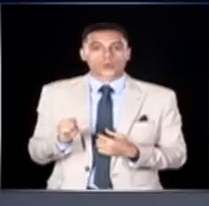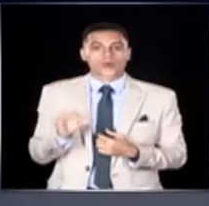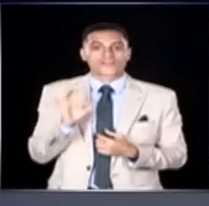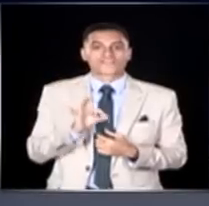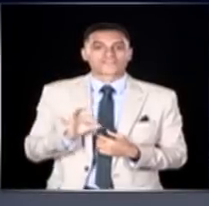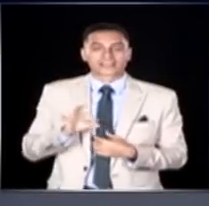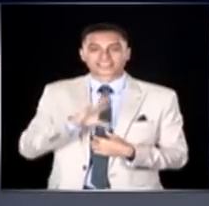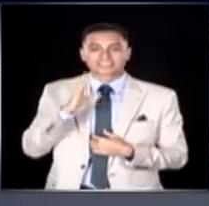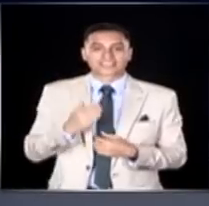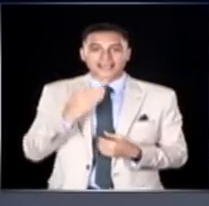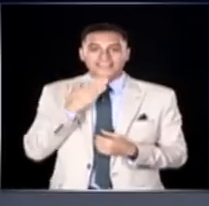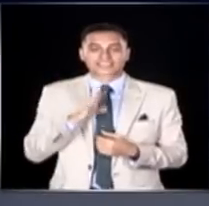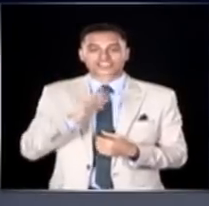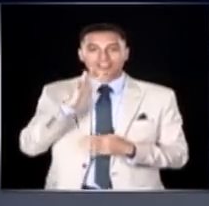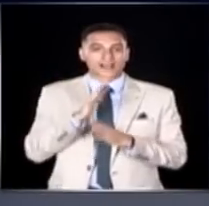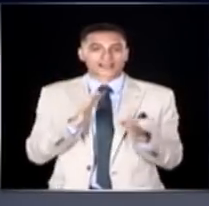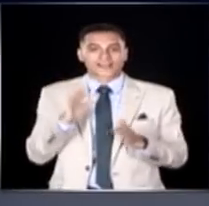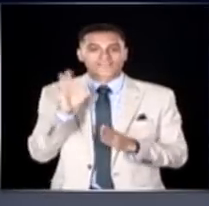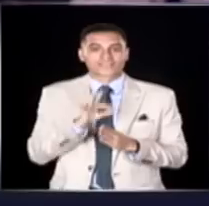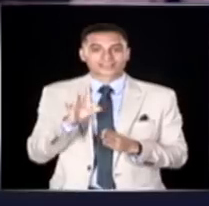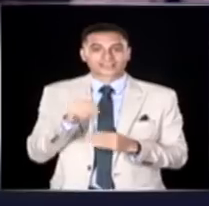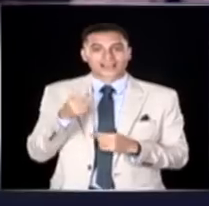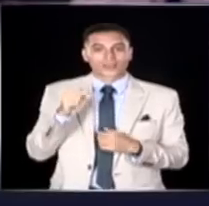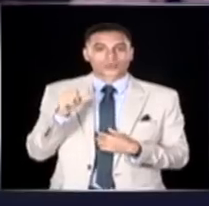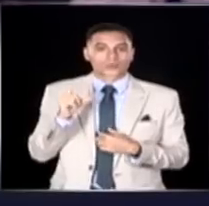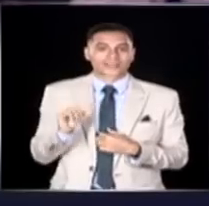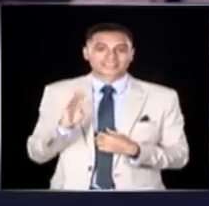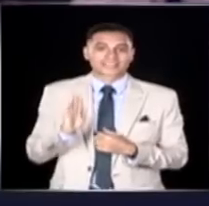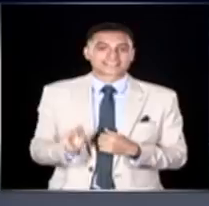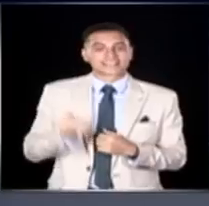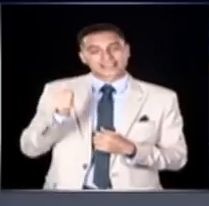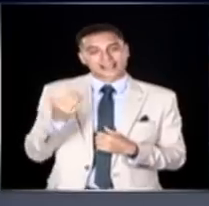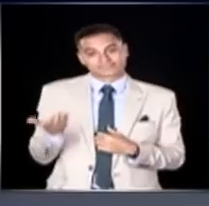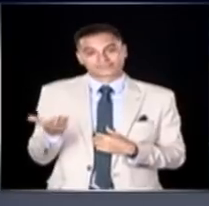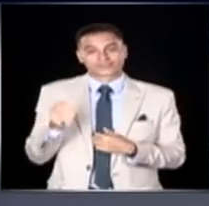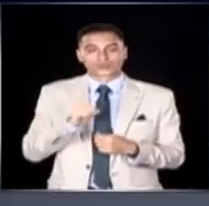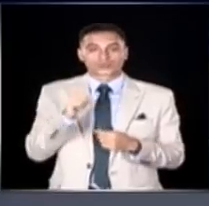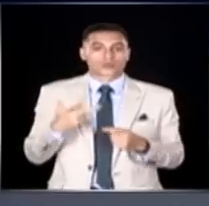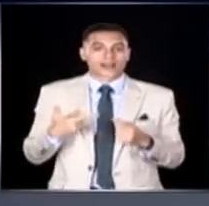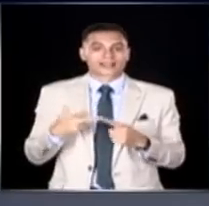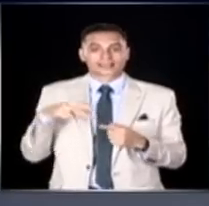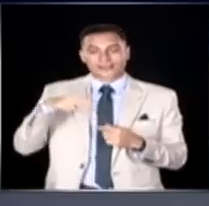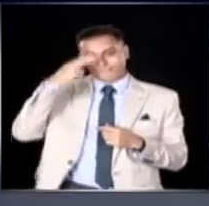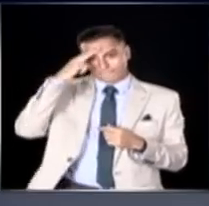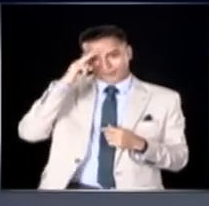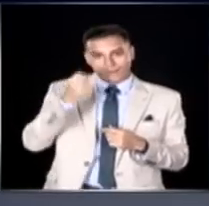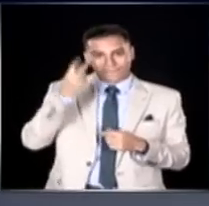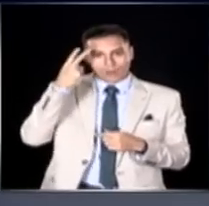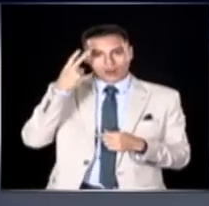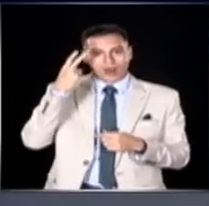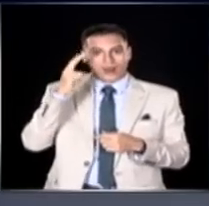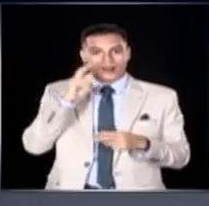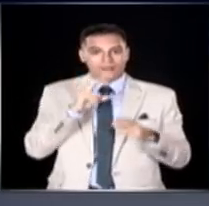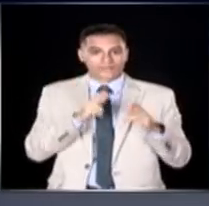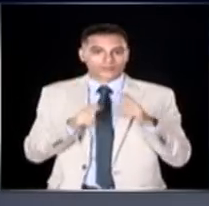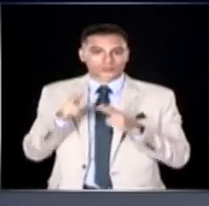اسيا يعني فين؟ اندونيسيا. اندونيسيا، برافو عليكي. السؤال الثامن، من هو مؤلف الموسيقى